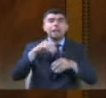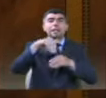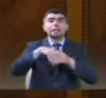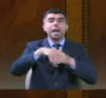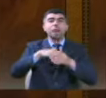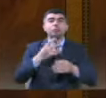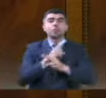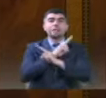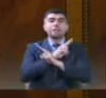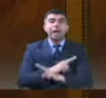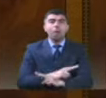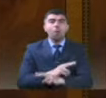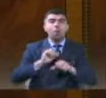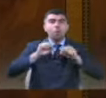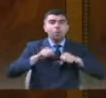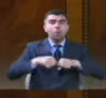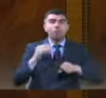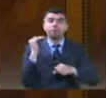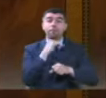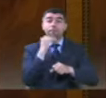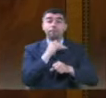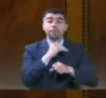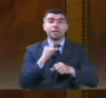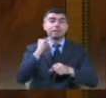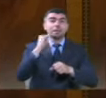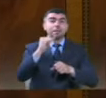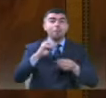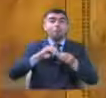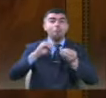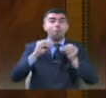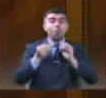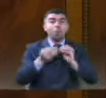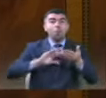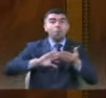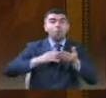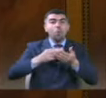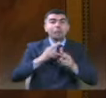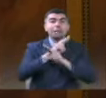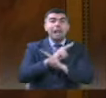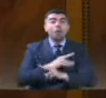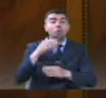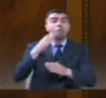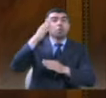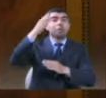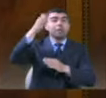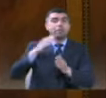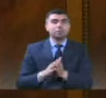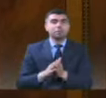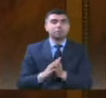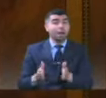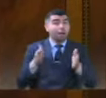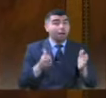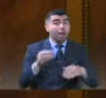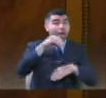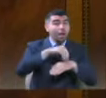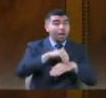شموليتها مع اتخاذ إجراءات مستعجلة وحازمة لمواجهة تفاقم عجز نظام المعاشات المدنية. وبرصد سنة